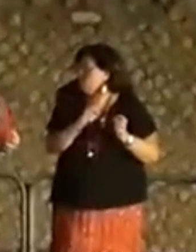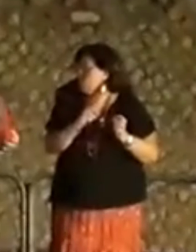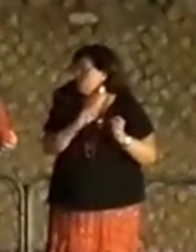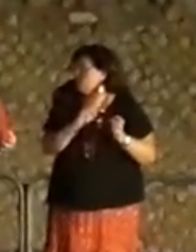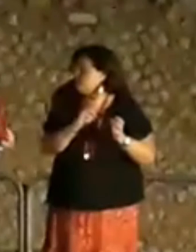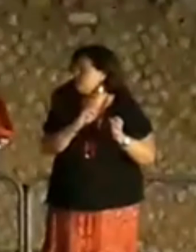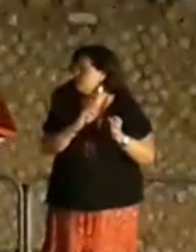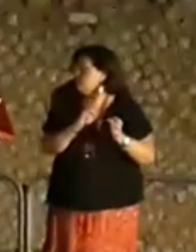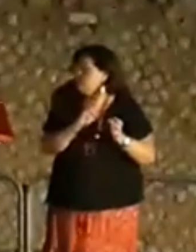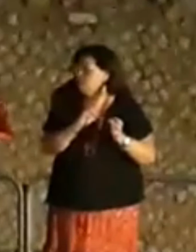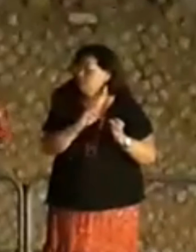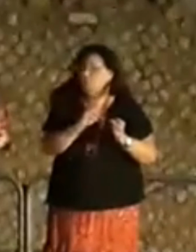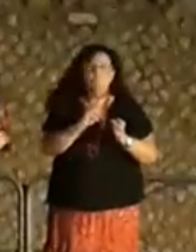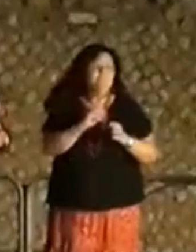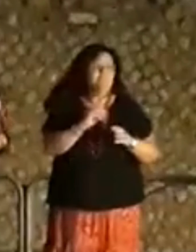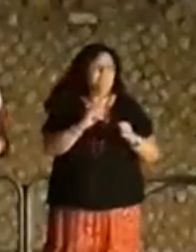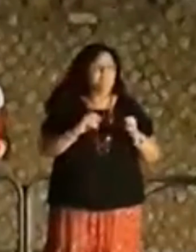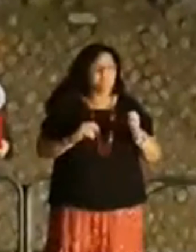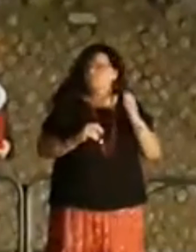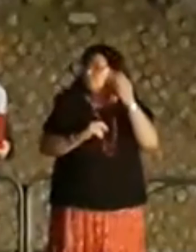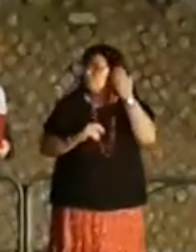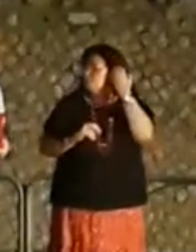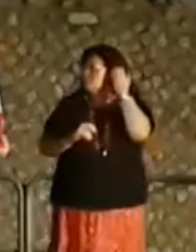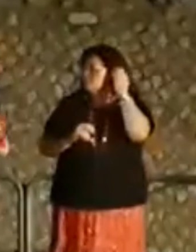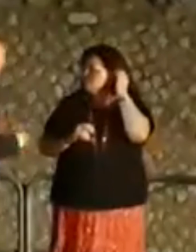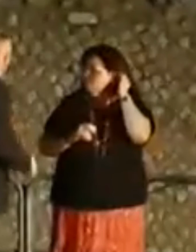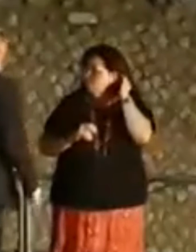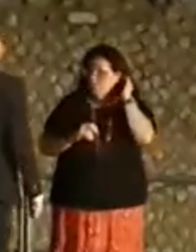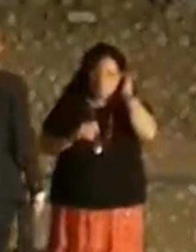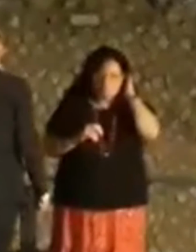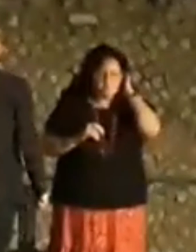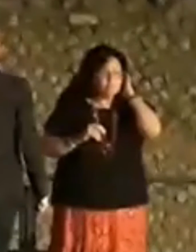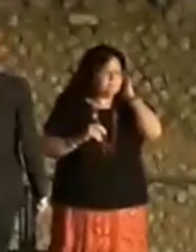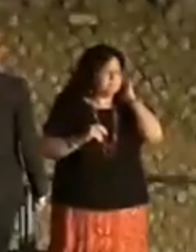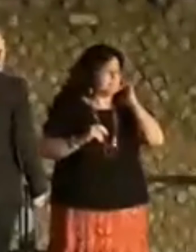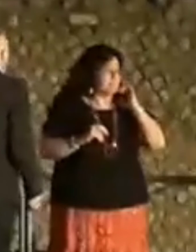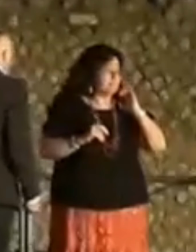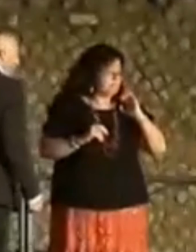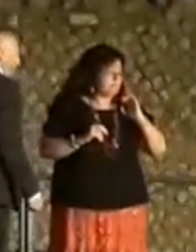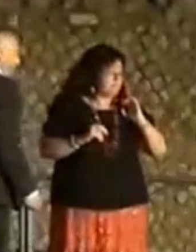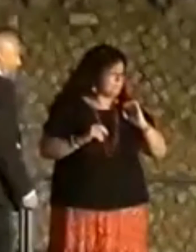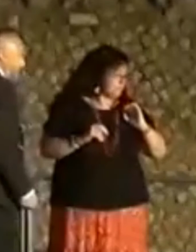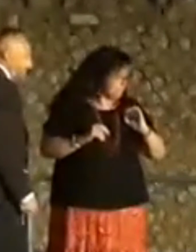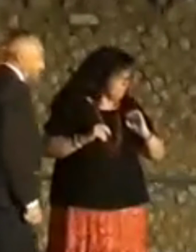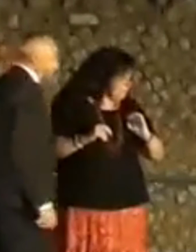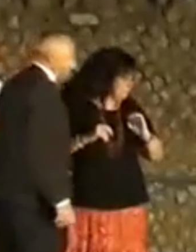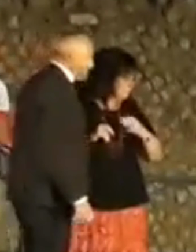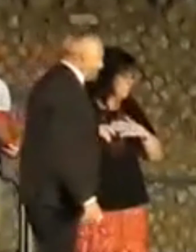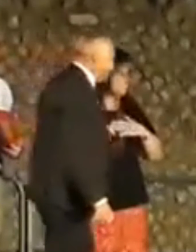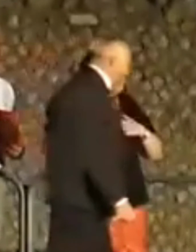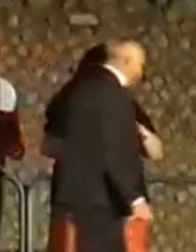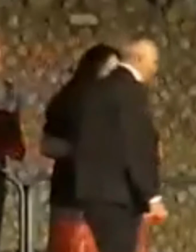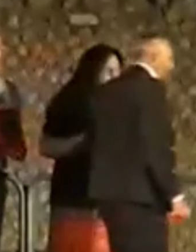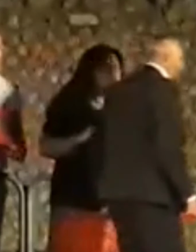devono fare sport, devono socializzare, perché non è solo basket quello che fa Nicola Santoro, li porta in giro in tutta Italia, sono il